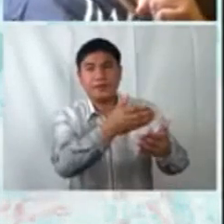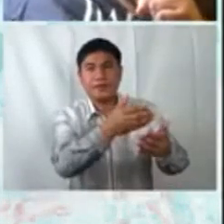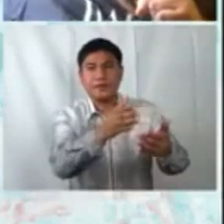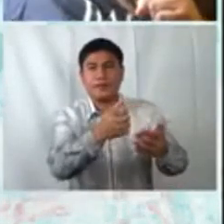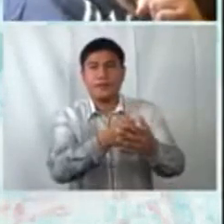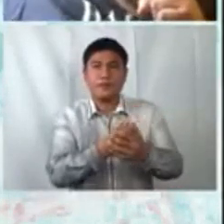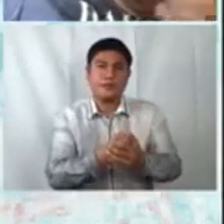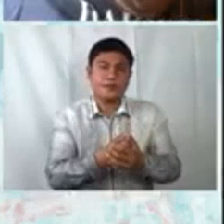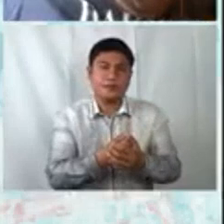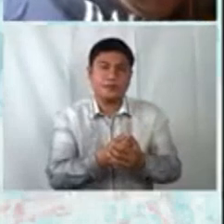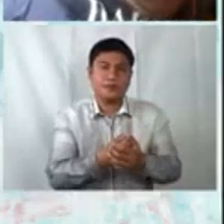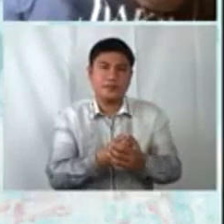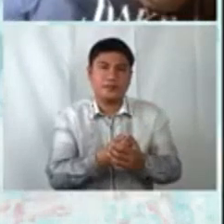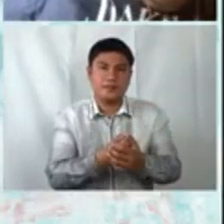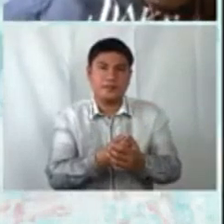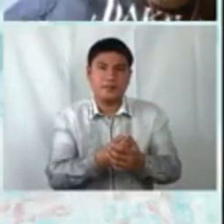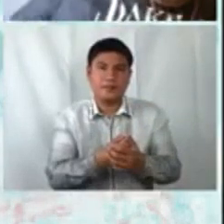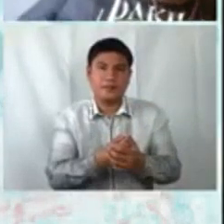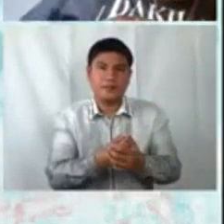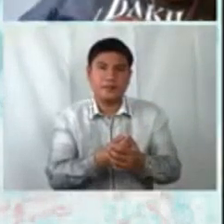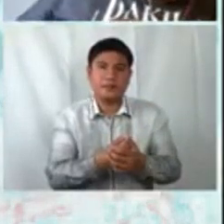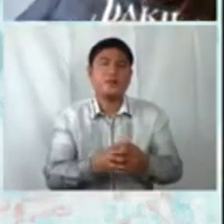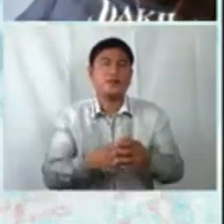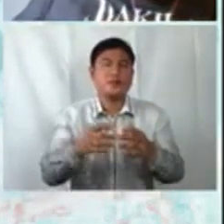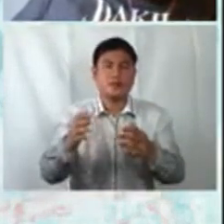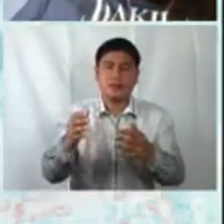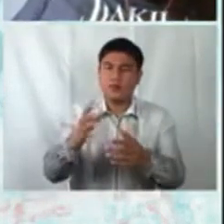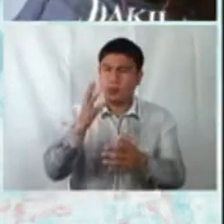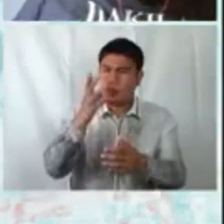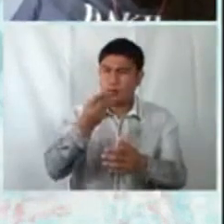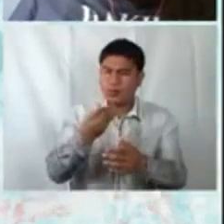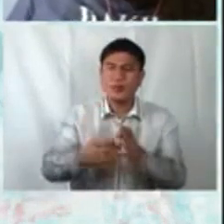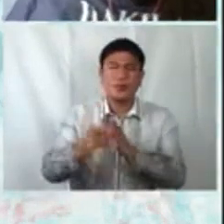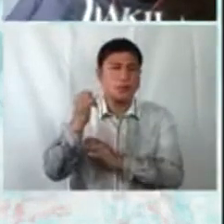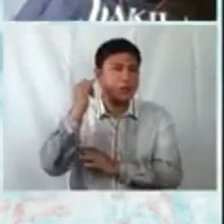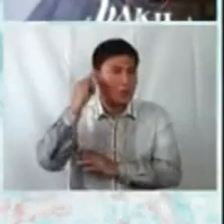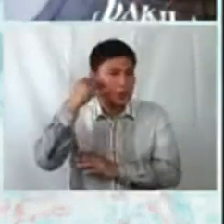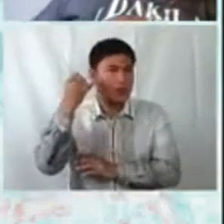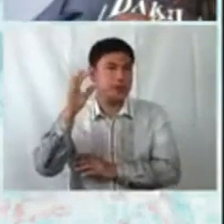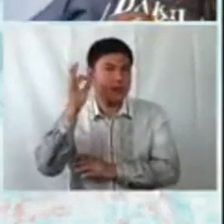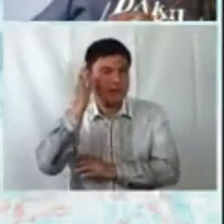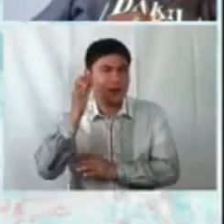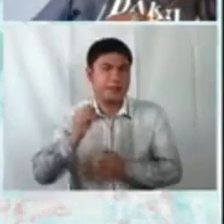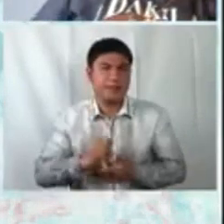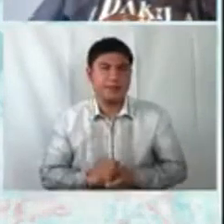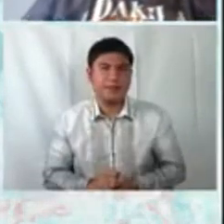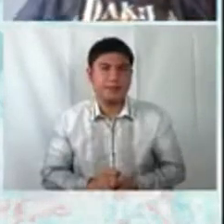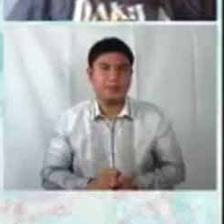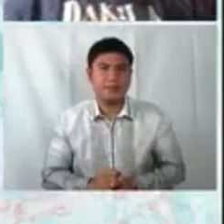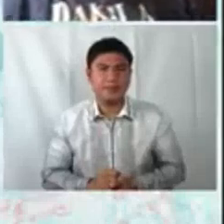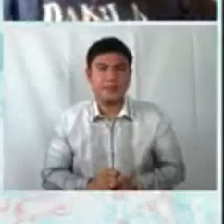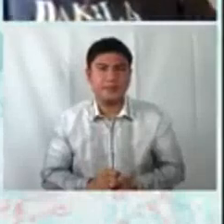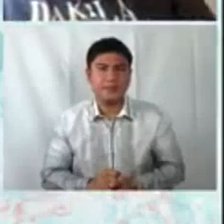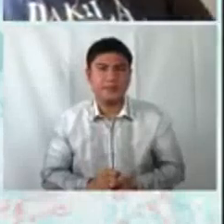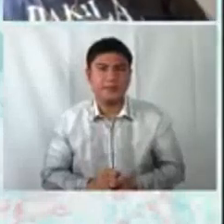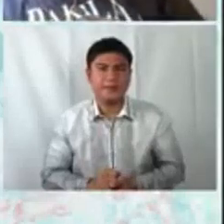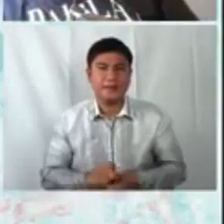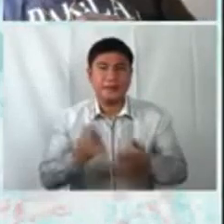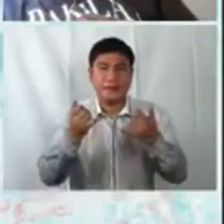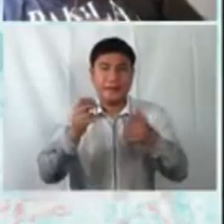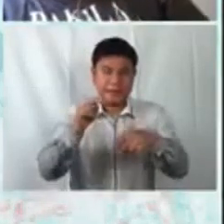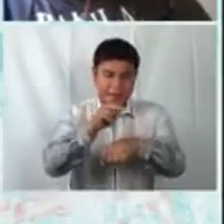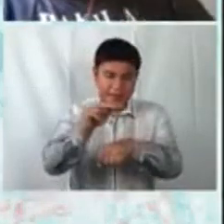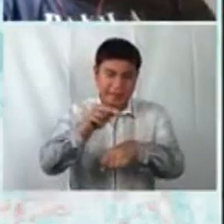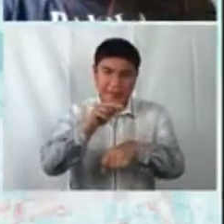kinatha ni Julian Felipe. Na eventually po ay magiging ano yan, yan yung national